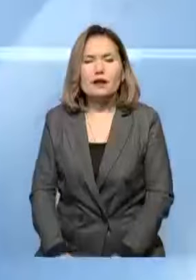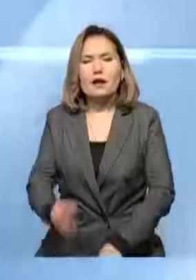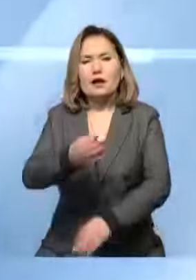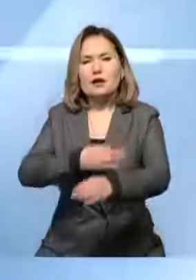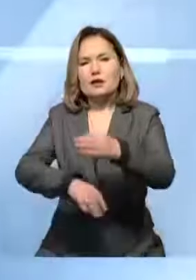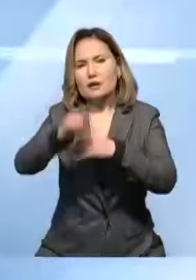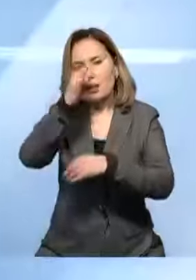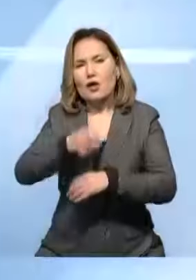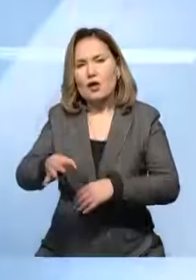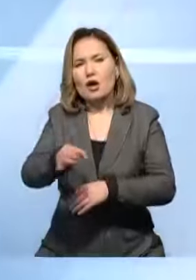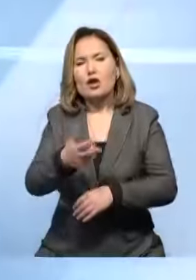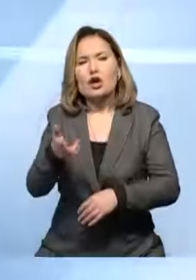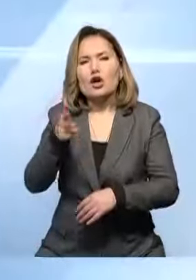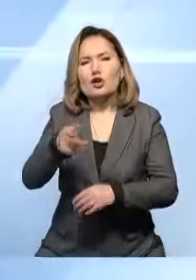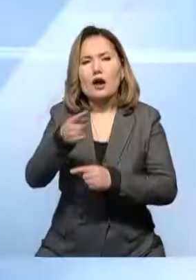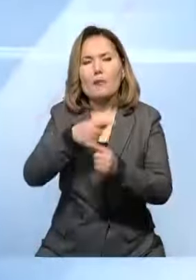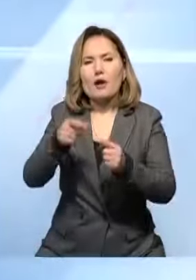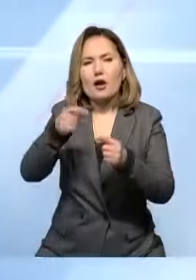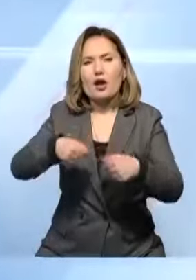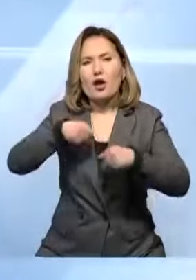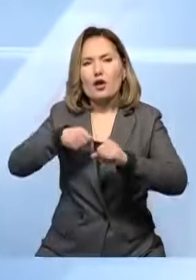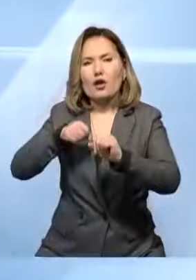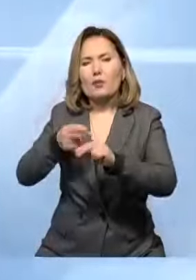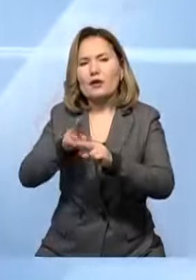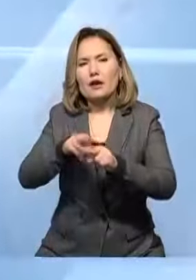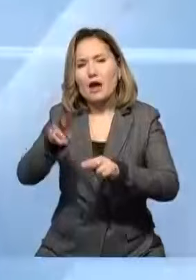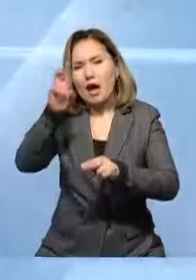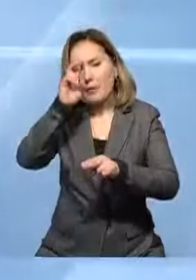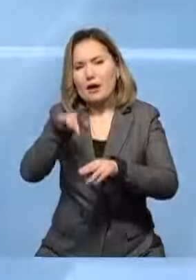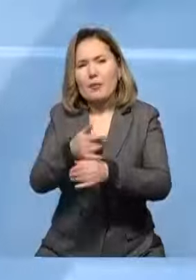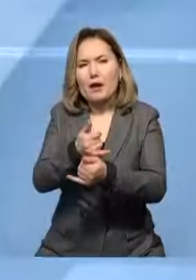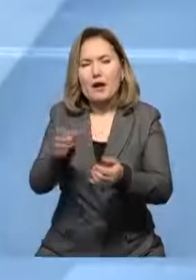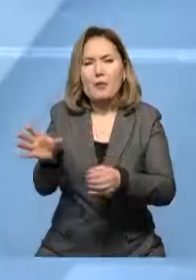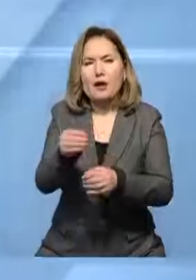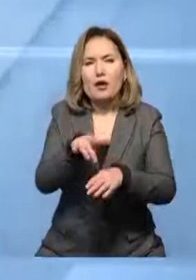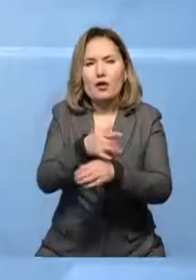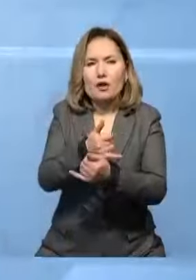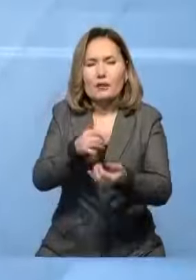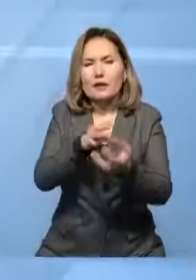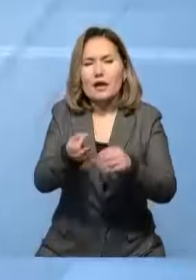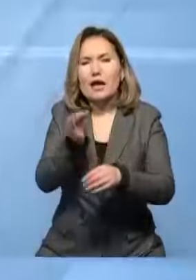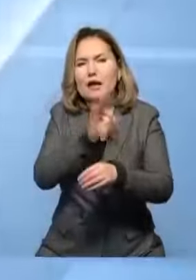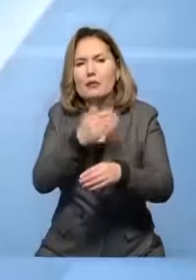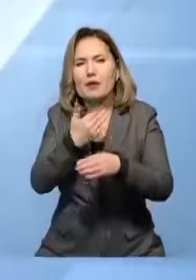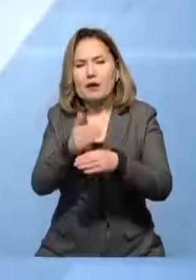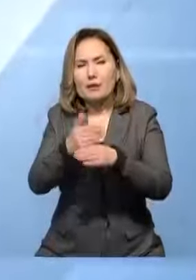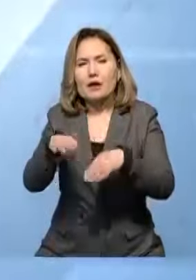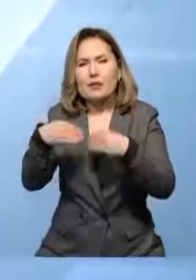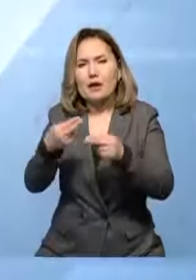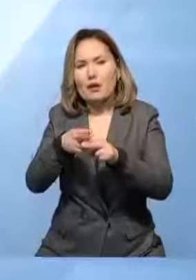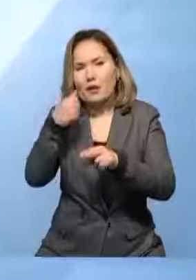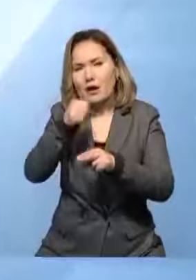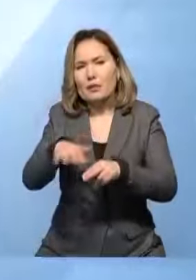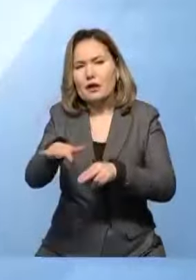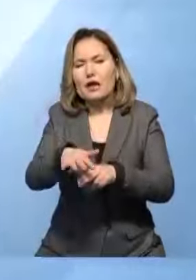Шығыс Қазақстан облысында 3000 кәсіпкердің құқығы қорғалды. Оларға мемлекеттік қызметтің барлық түрі көрсетіліп, тиімді несие де беріледі.